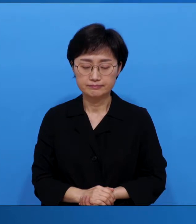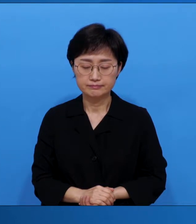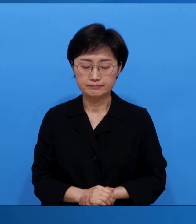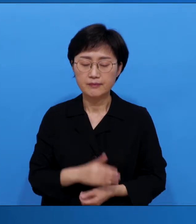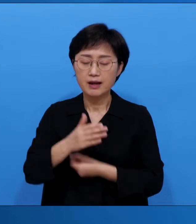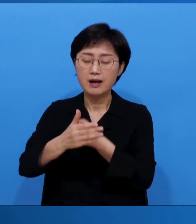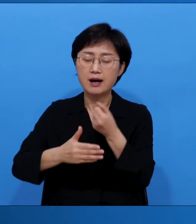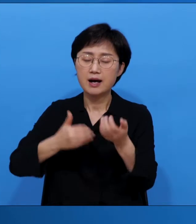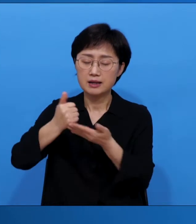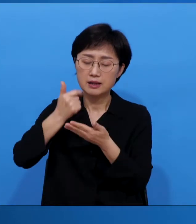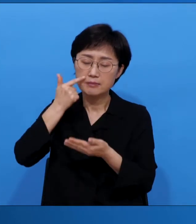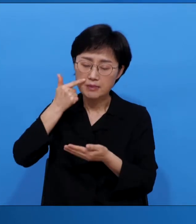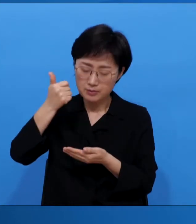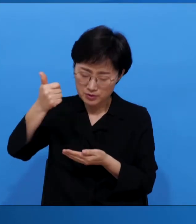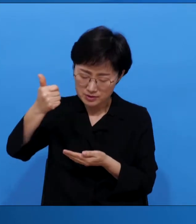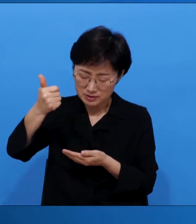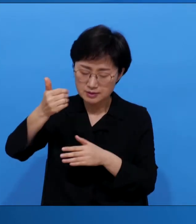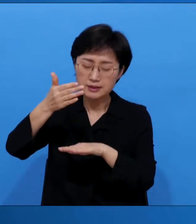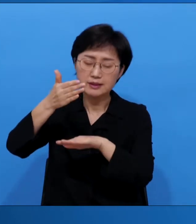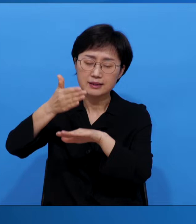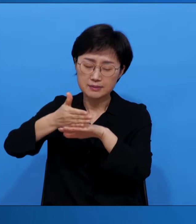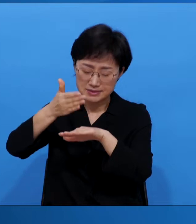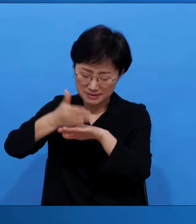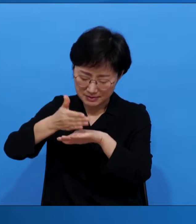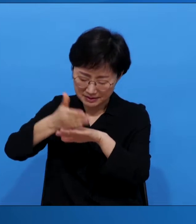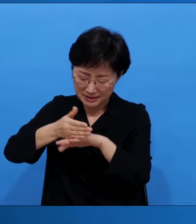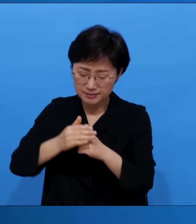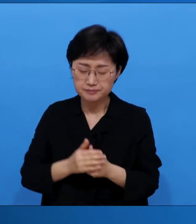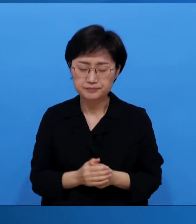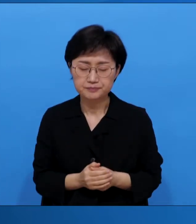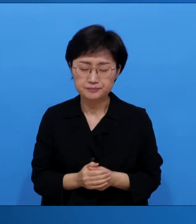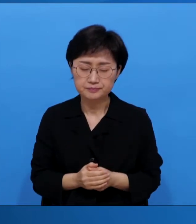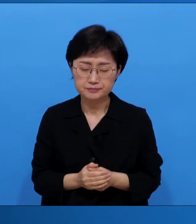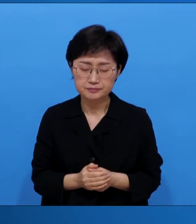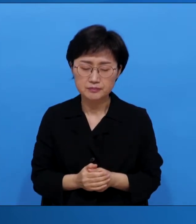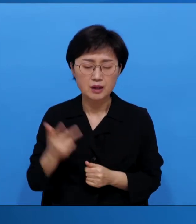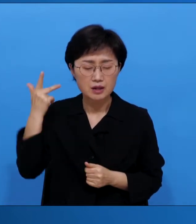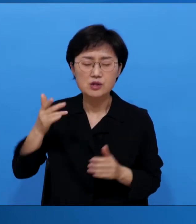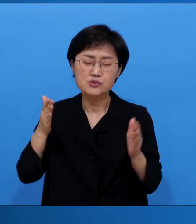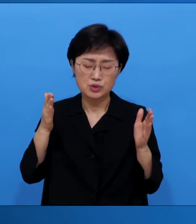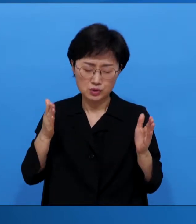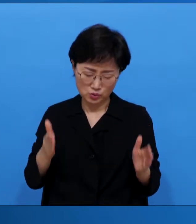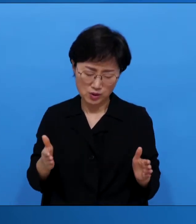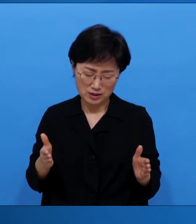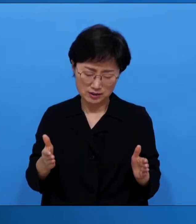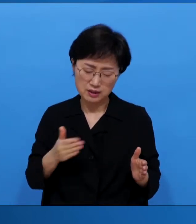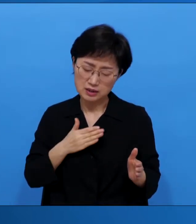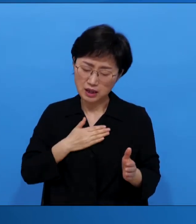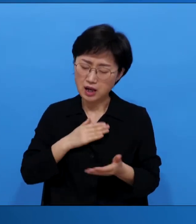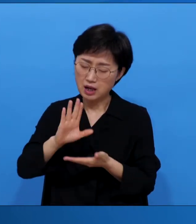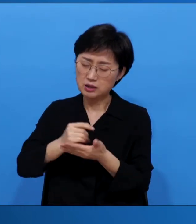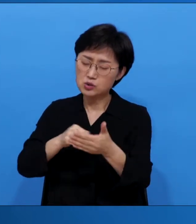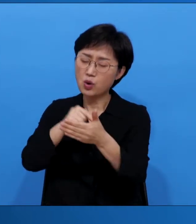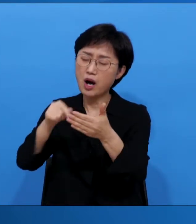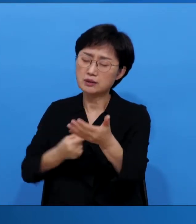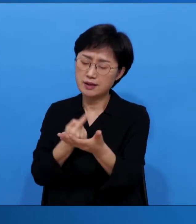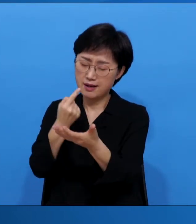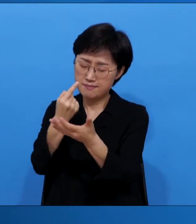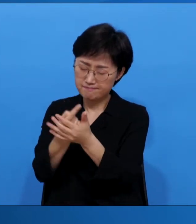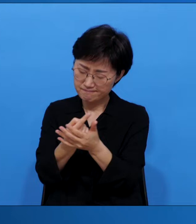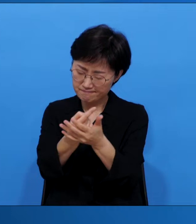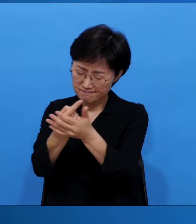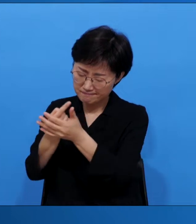하나님 아버지 감사합니다. Father God, we thank you. 한 주간도 그리스도 안에서 언약의 여정으로 인도하신